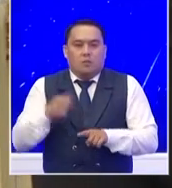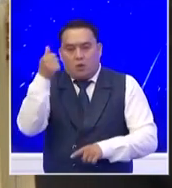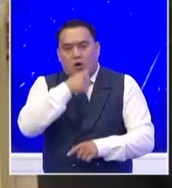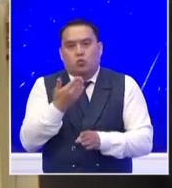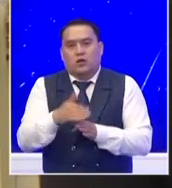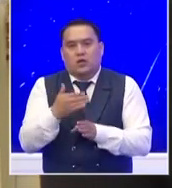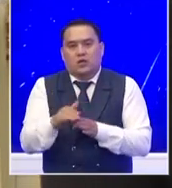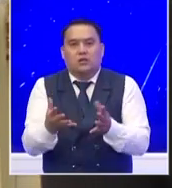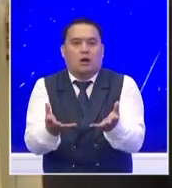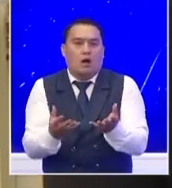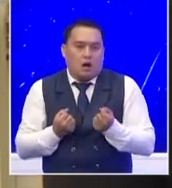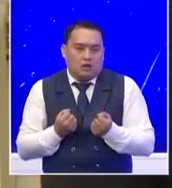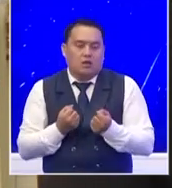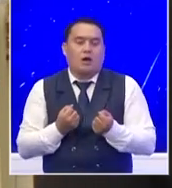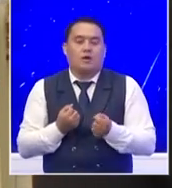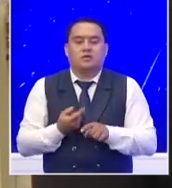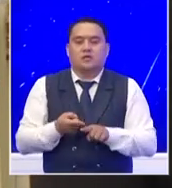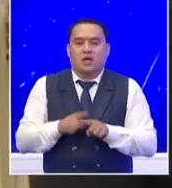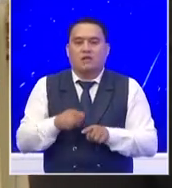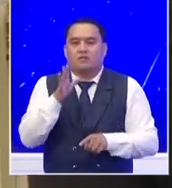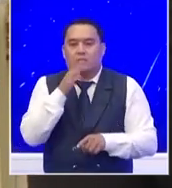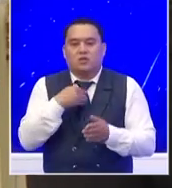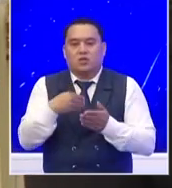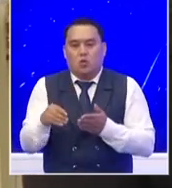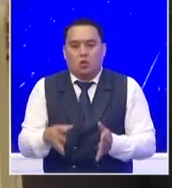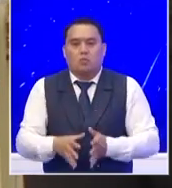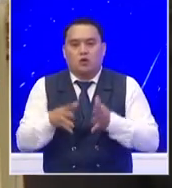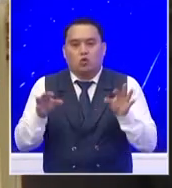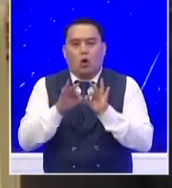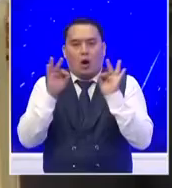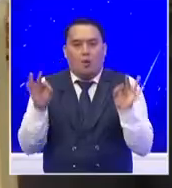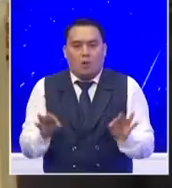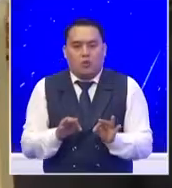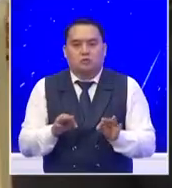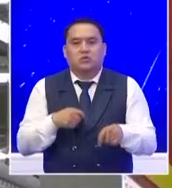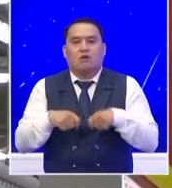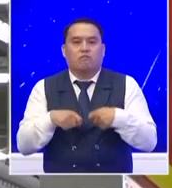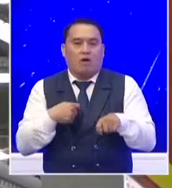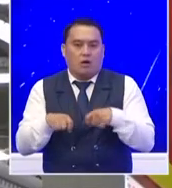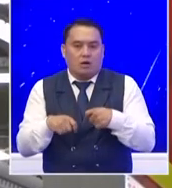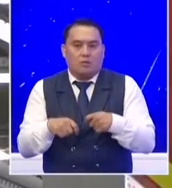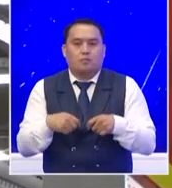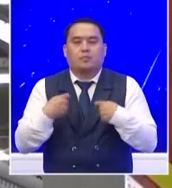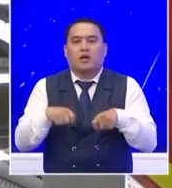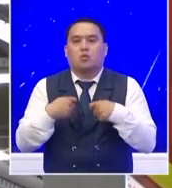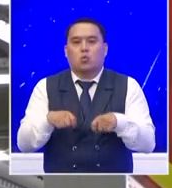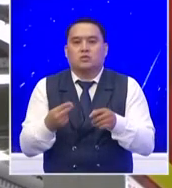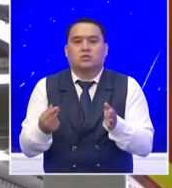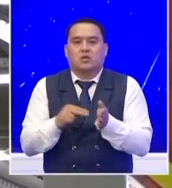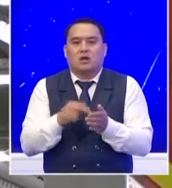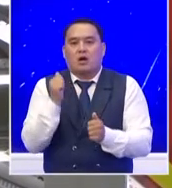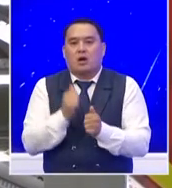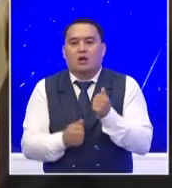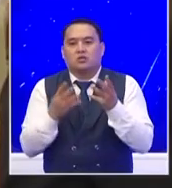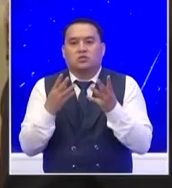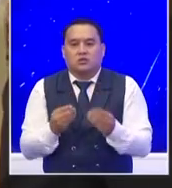льготный кредит. А за счет этого мы закупили большой объем соцзначимых товаров. Реализуется по фиксированной цене. На ежедневной